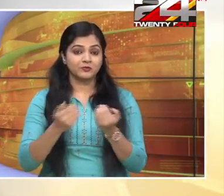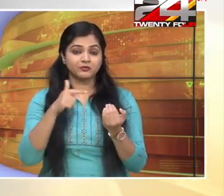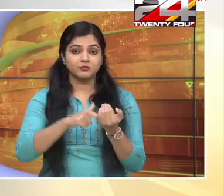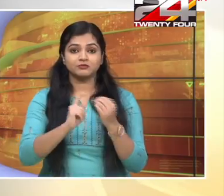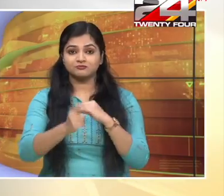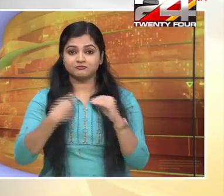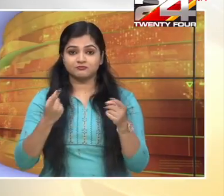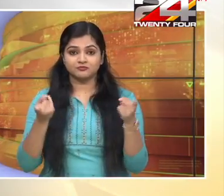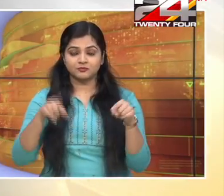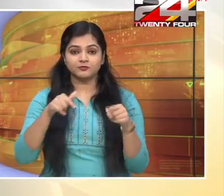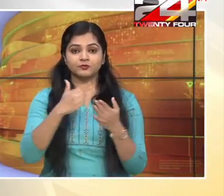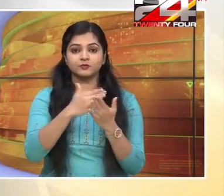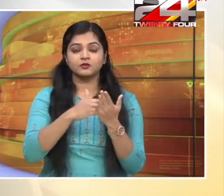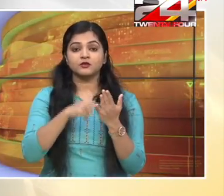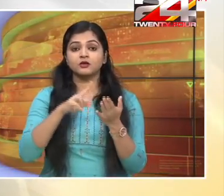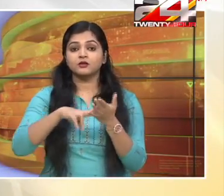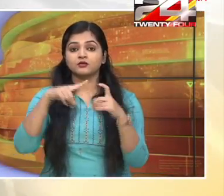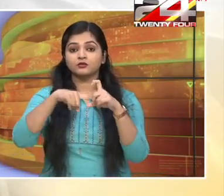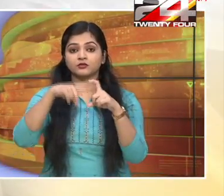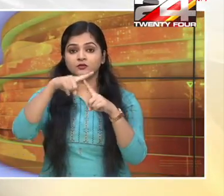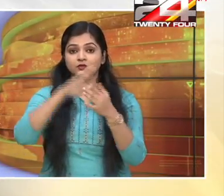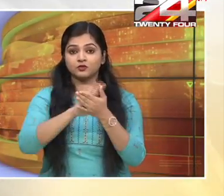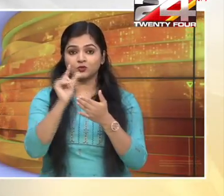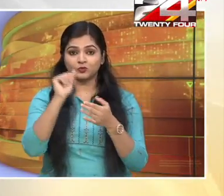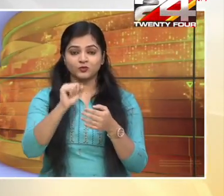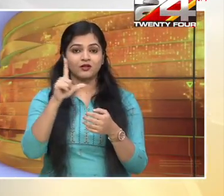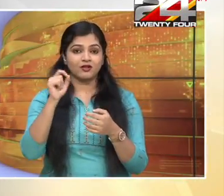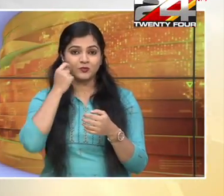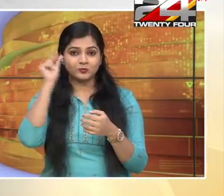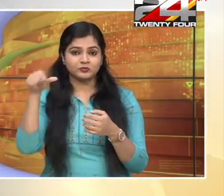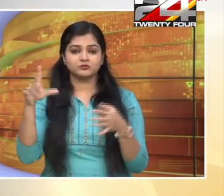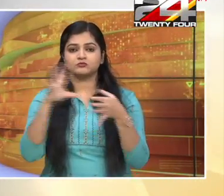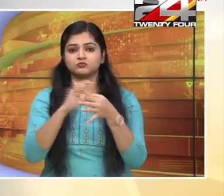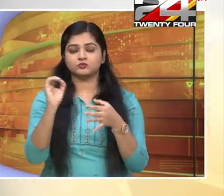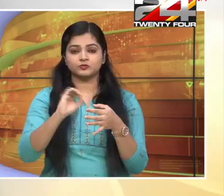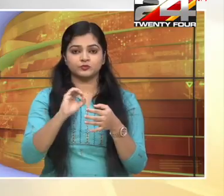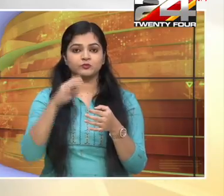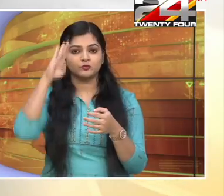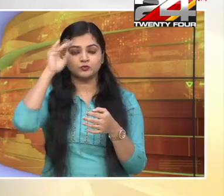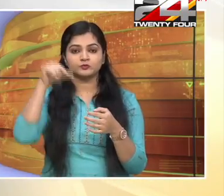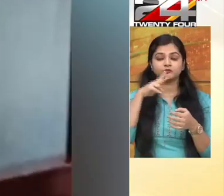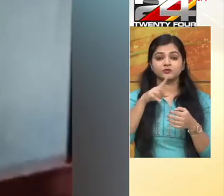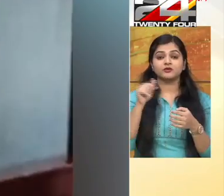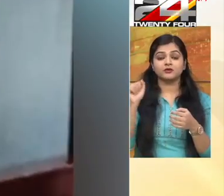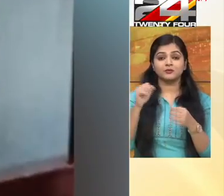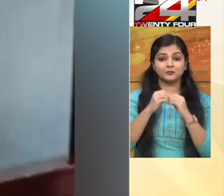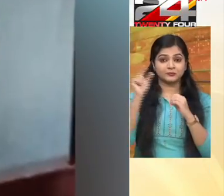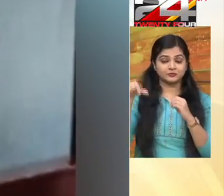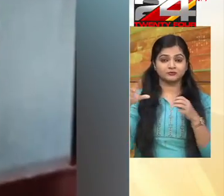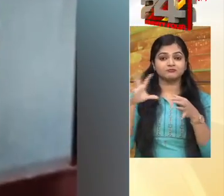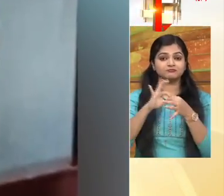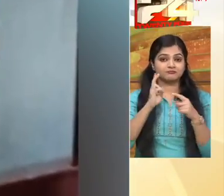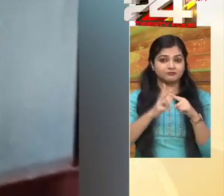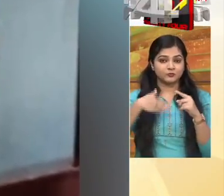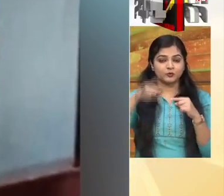ശിശുവിനെ തട്ടിക്കൊണ്ടുപോയ സംഭവത്തിൽ നീതുവിന്റെ കാമുകന് പങ്കില്ലെന്ന് പോലീസ്. ഇബ്രാഹിം ബാദുഷയുമായുള്ള പ്രണയം തുടരുന്നതിനു വേണ്ടിയാണ് നീതു കുട്ടിയെ